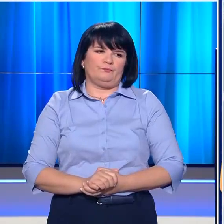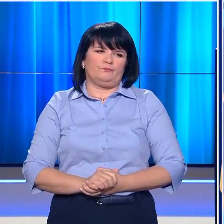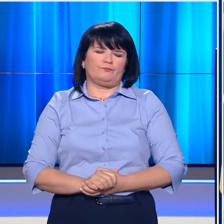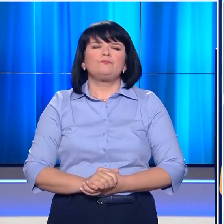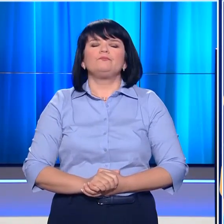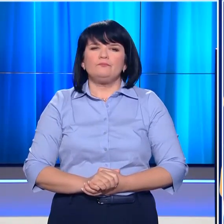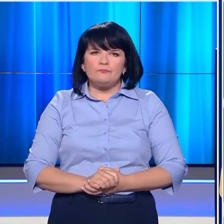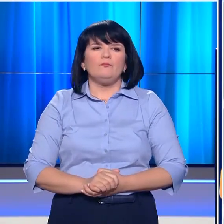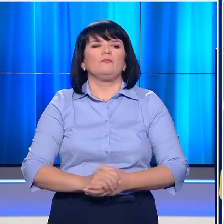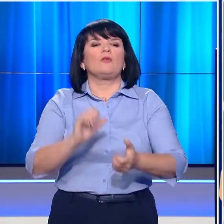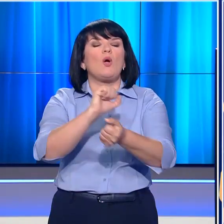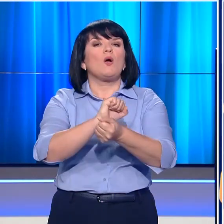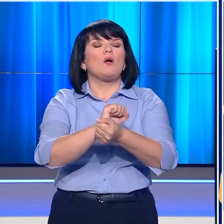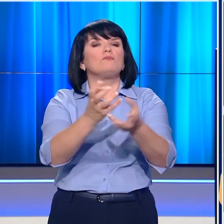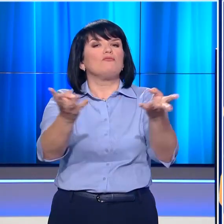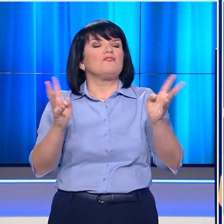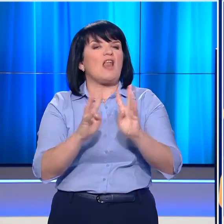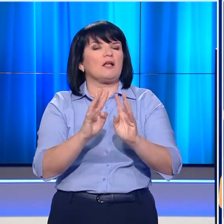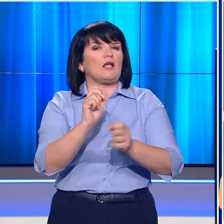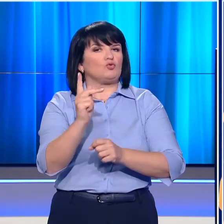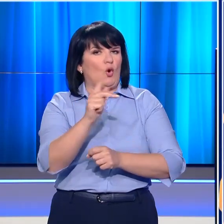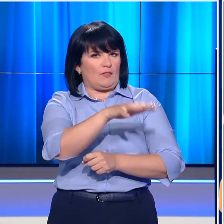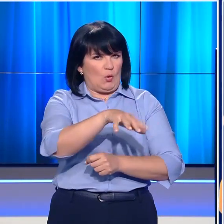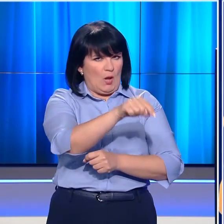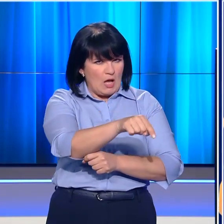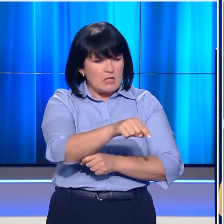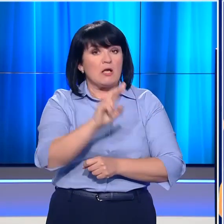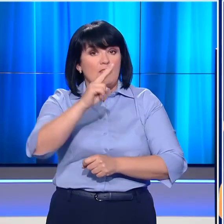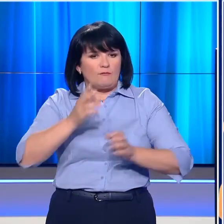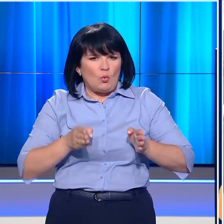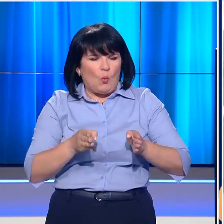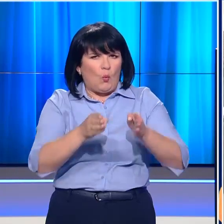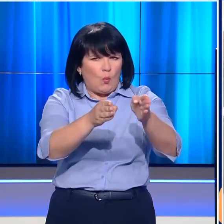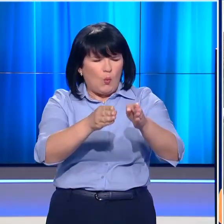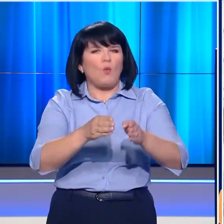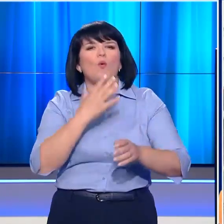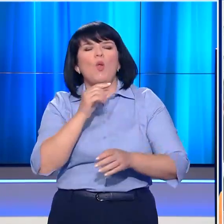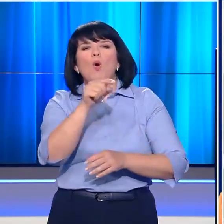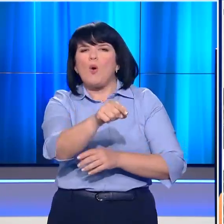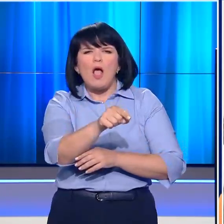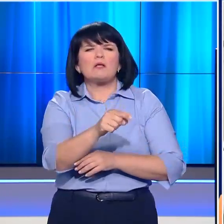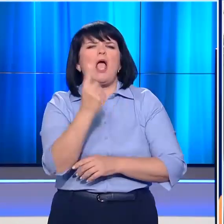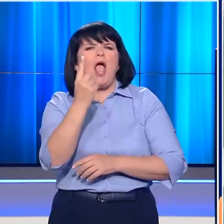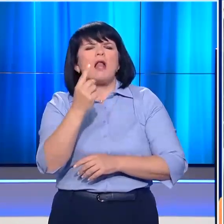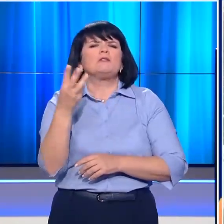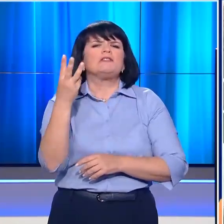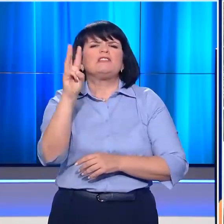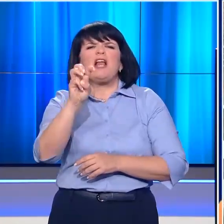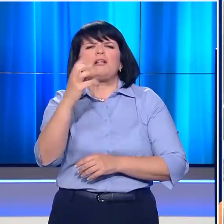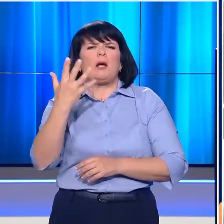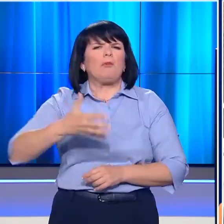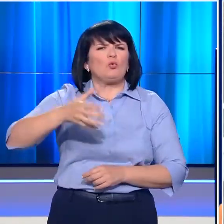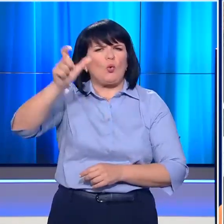Σε καραντίνα έχει τεθεί η δεύτερη πτέρυγα των φυλακών Κορυδαλλού, όπου σύμφωνα με το πρώτο τεστ βρέθηκε θετικό στον κορονοϊό ένας